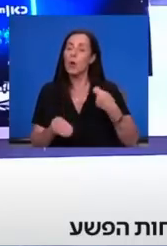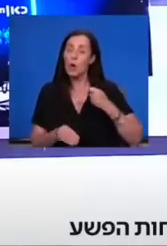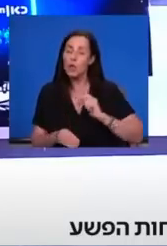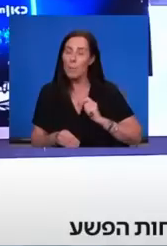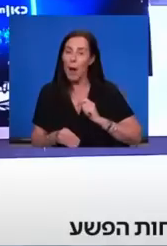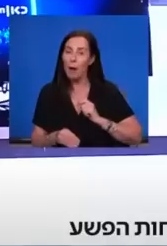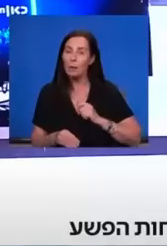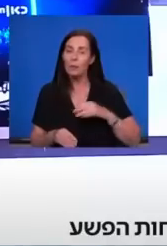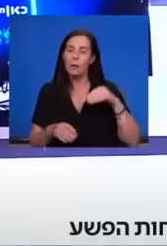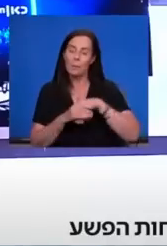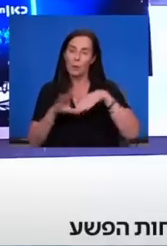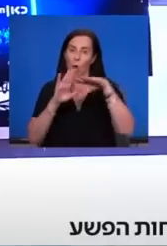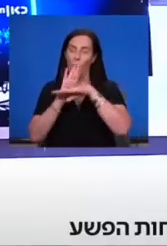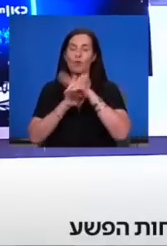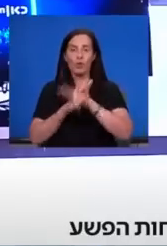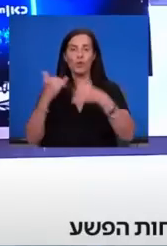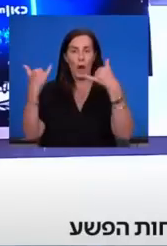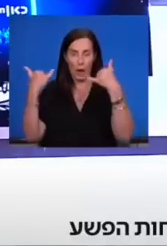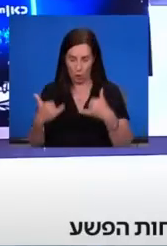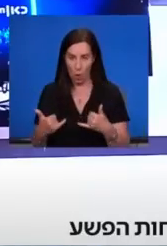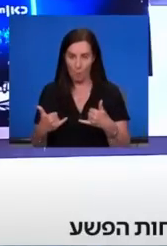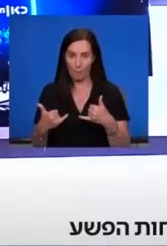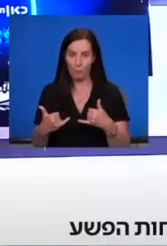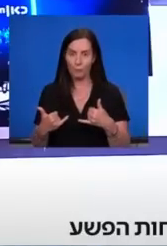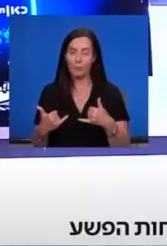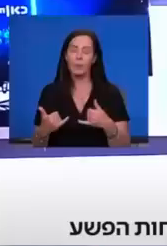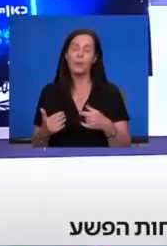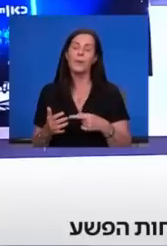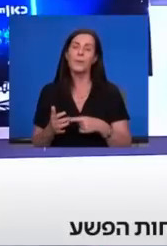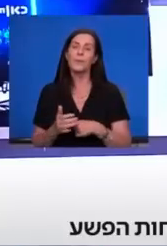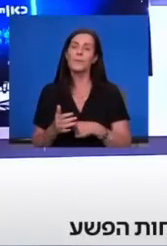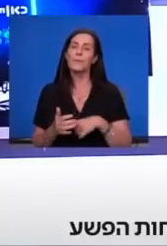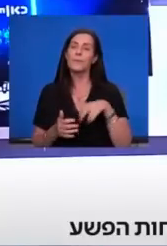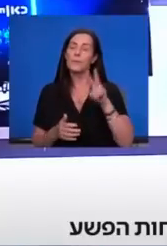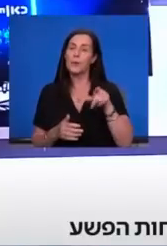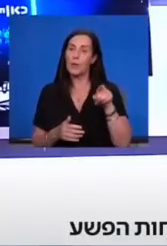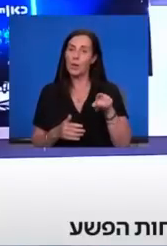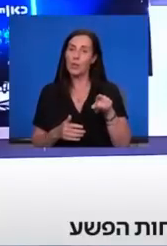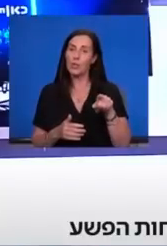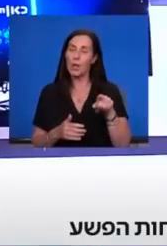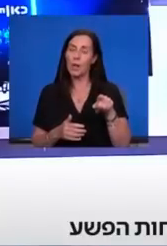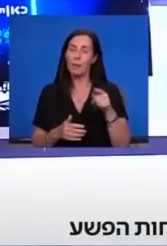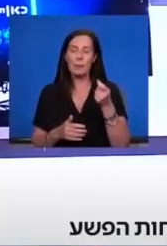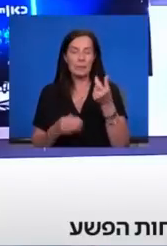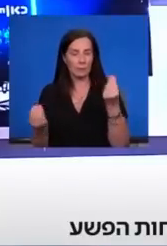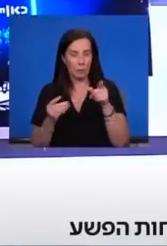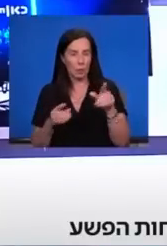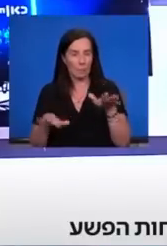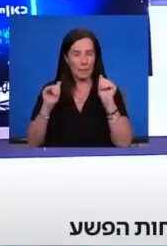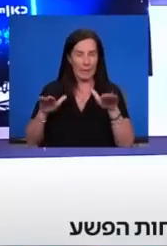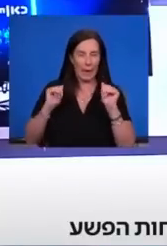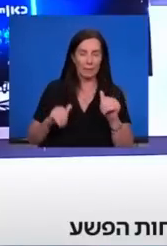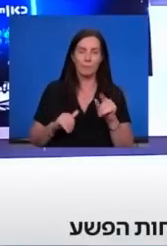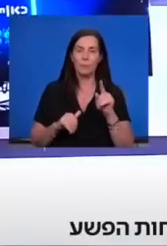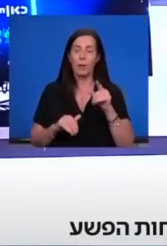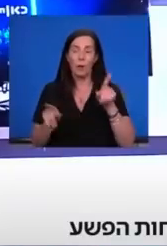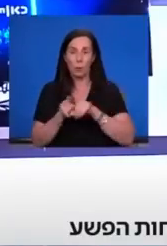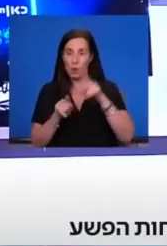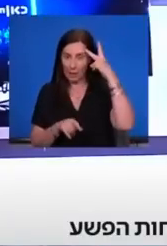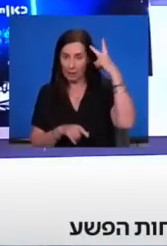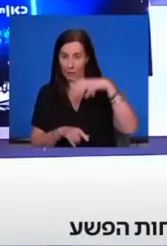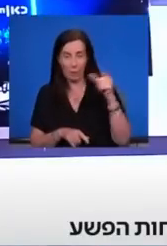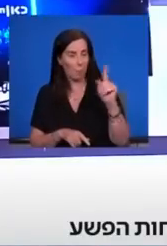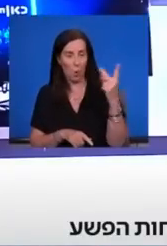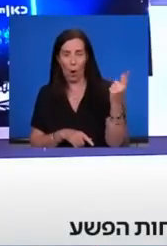במסגרת החוק הקיים כרגע, ויש להם סייגים כאלה ואחרים. אגב, להבנתי, הם לא רק